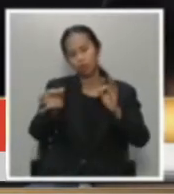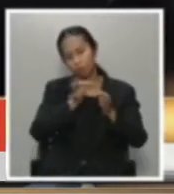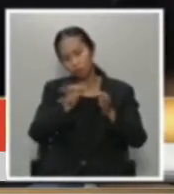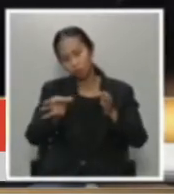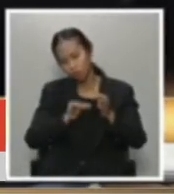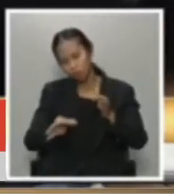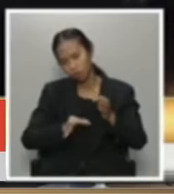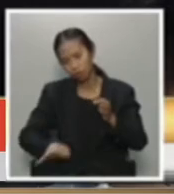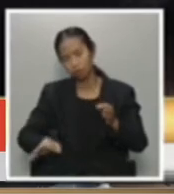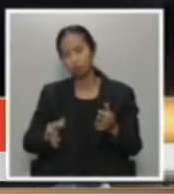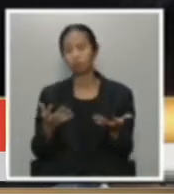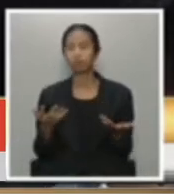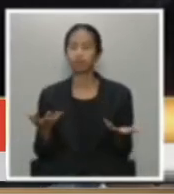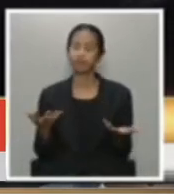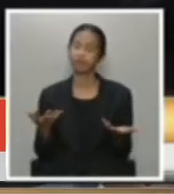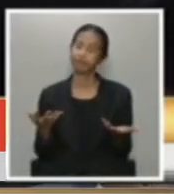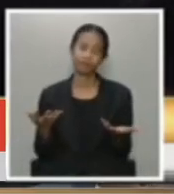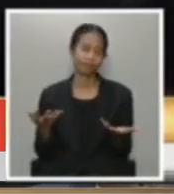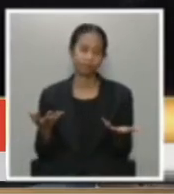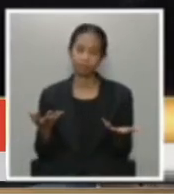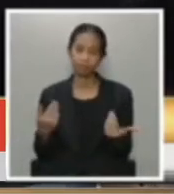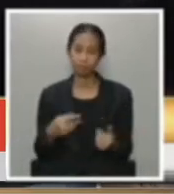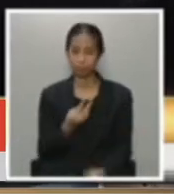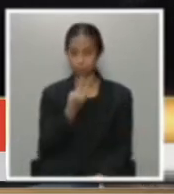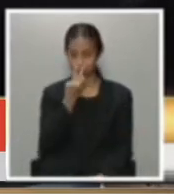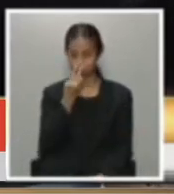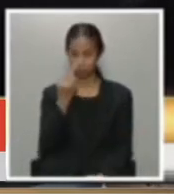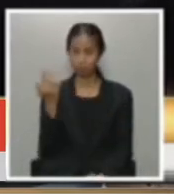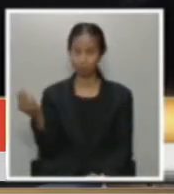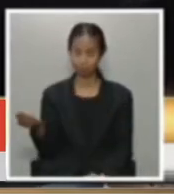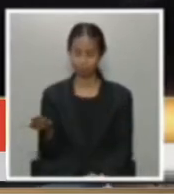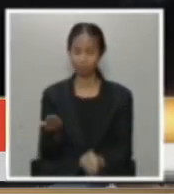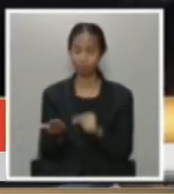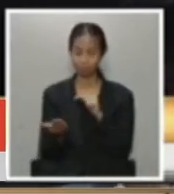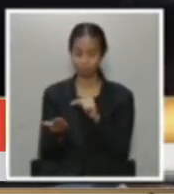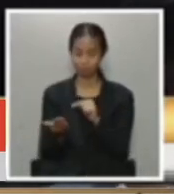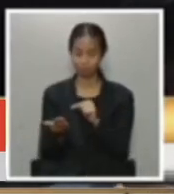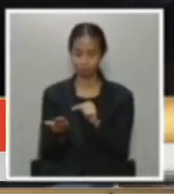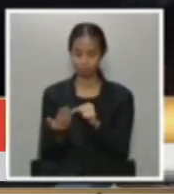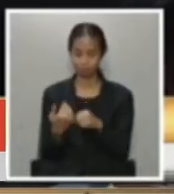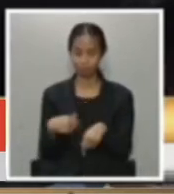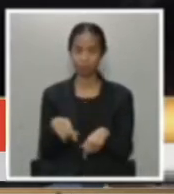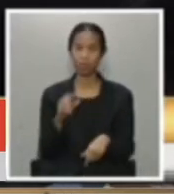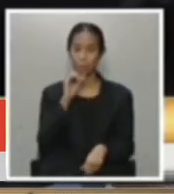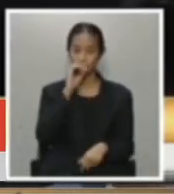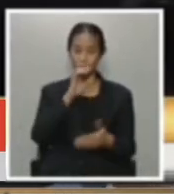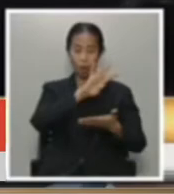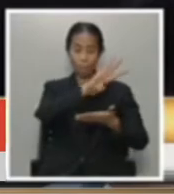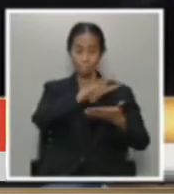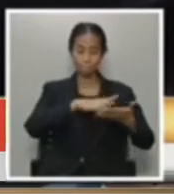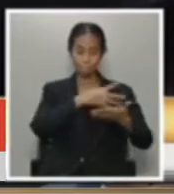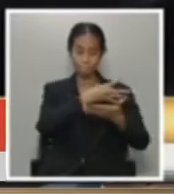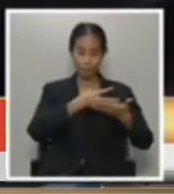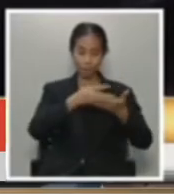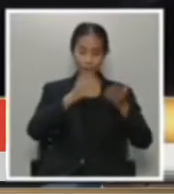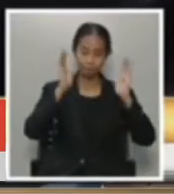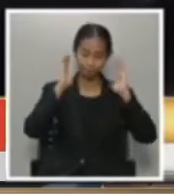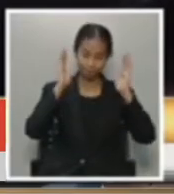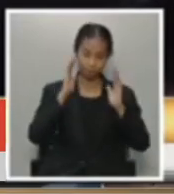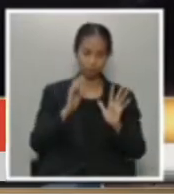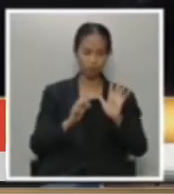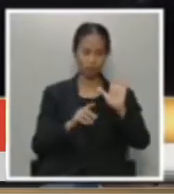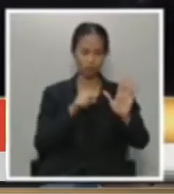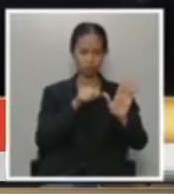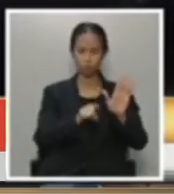องท่านครับท่านดูนะฮะการแถลงนโยบายท่านบอกว่าข้อ 5.1.3 เนี่ยบอกว่